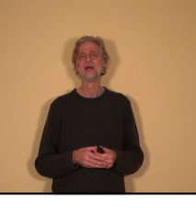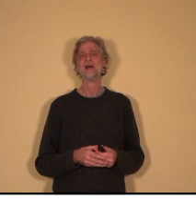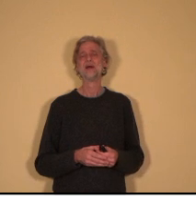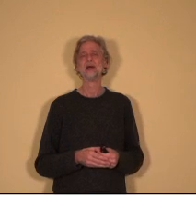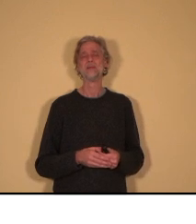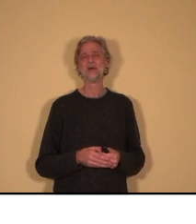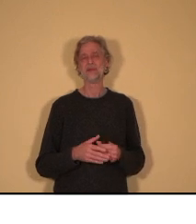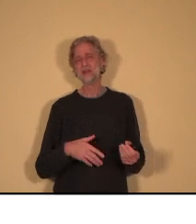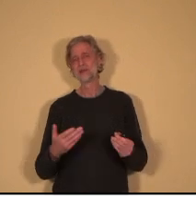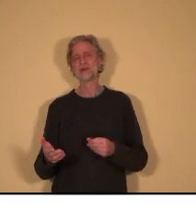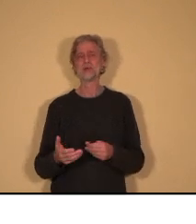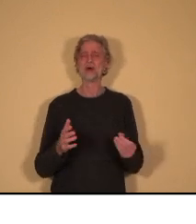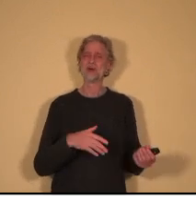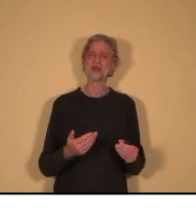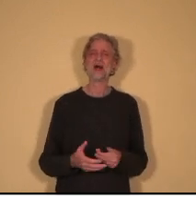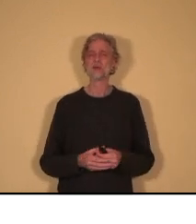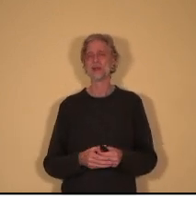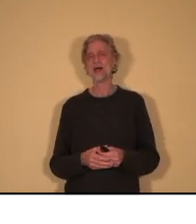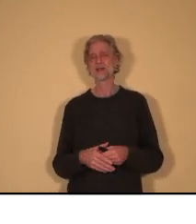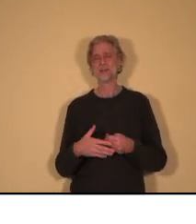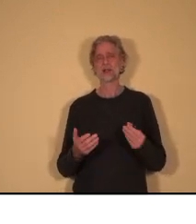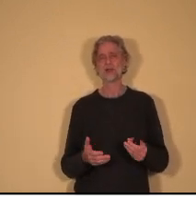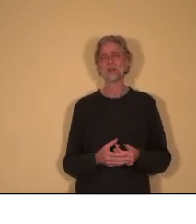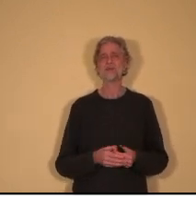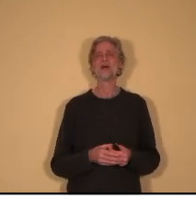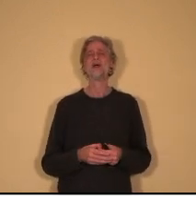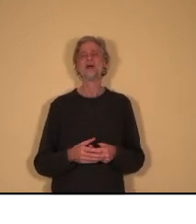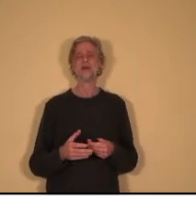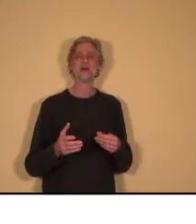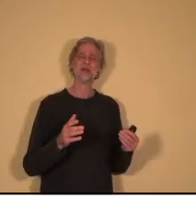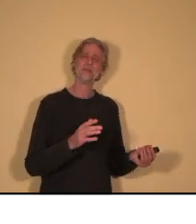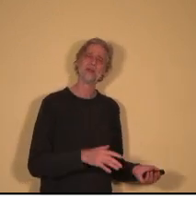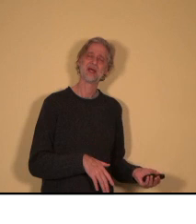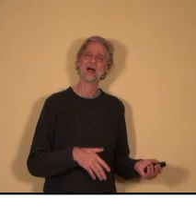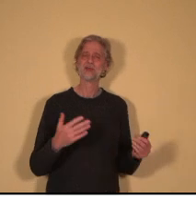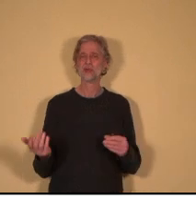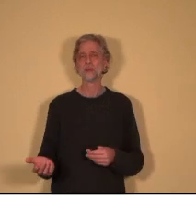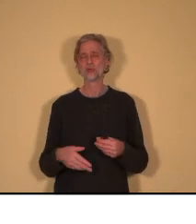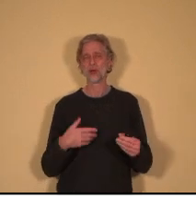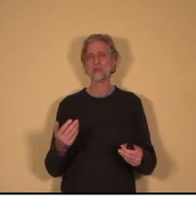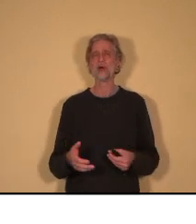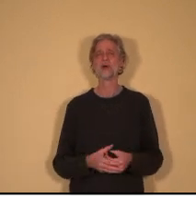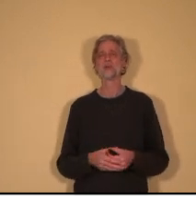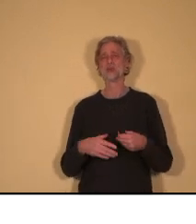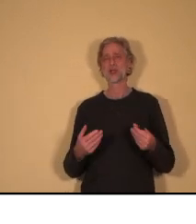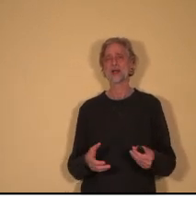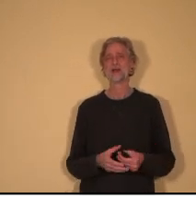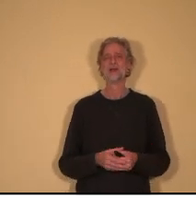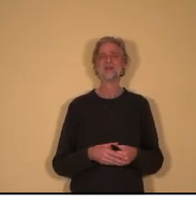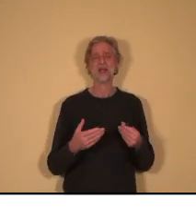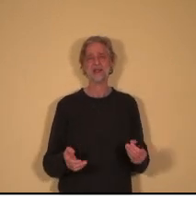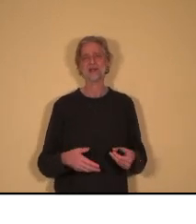Energieeintrag. Wind haben wir Tag und Nacht, aber natürlich haben wir im Tagesrhythmus oder auch im Wochenrhythmus